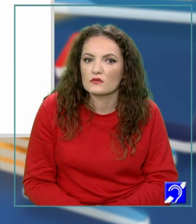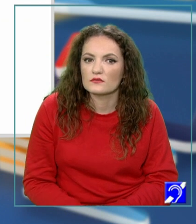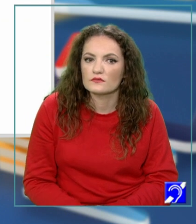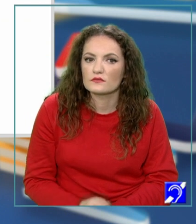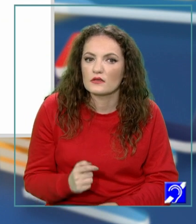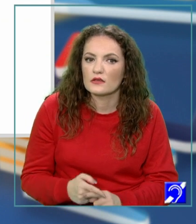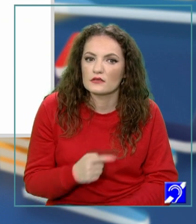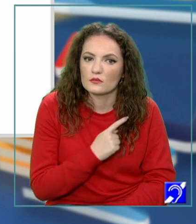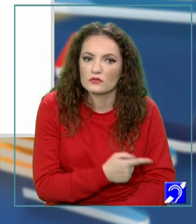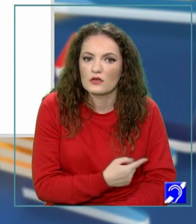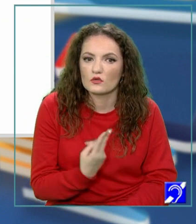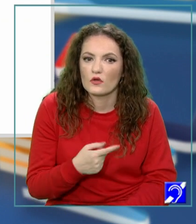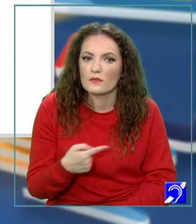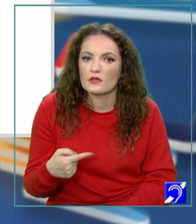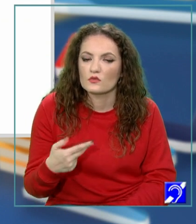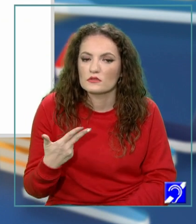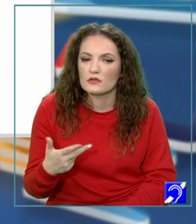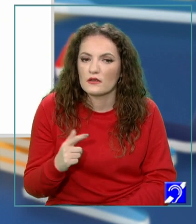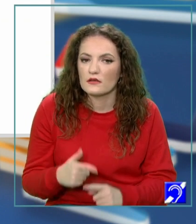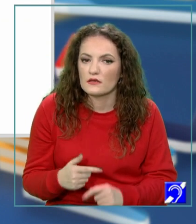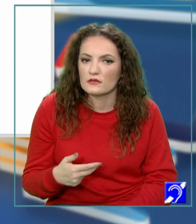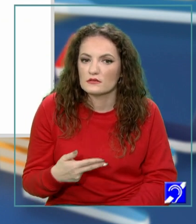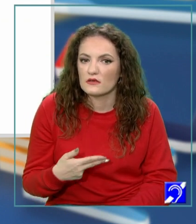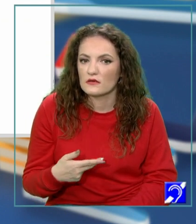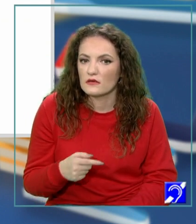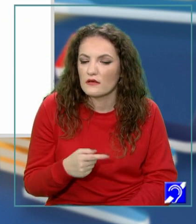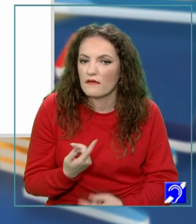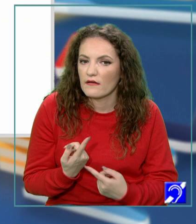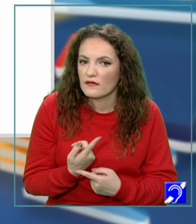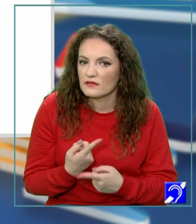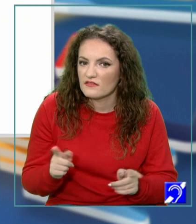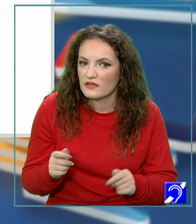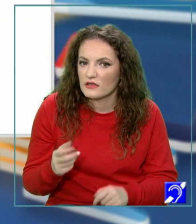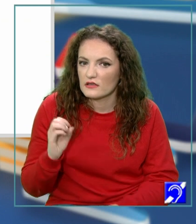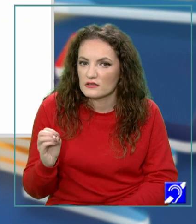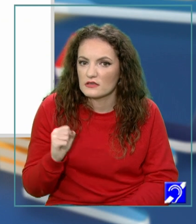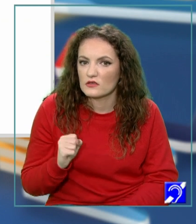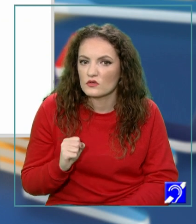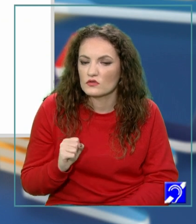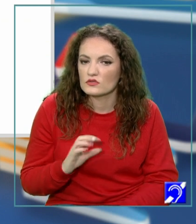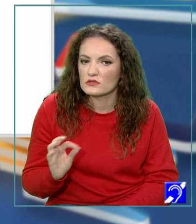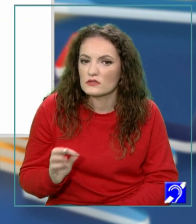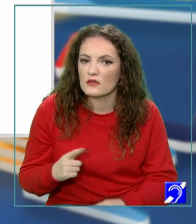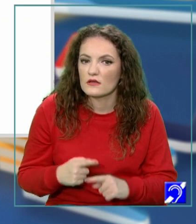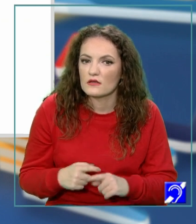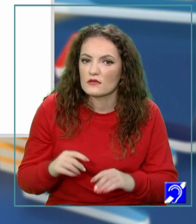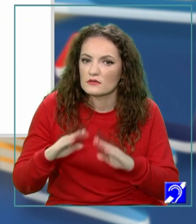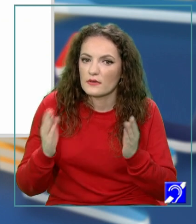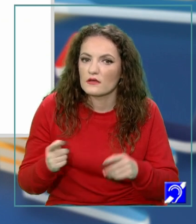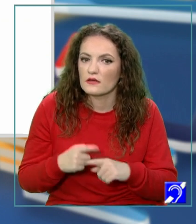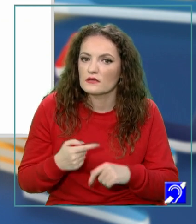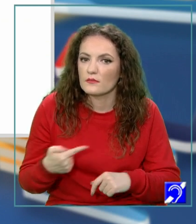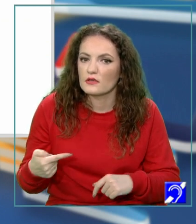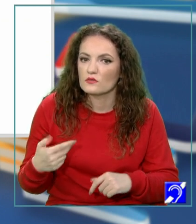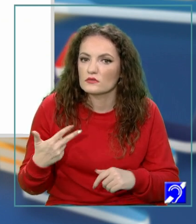0. Rezultă, observ că pot să-l dau pe x factor comun și voi scrie x pe lângă x minus 3 diferit de 0. Asta înseamnă că